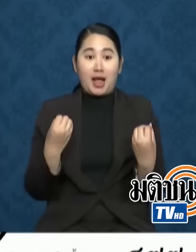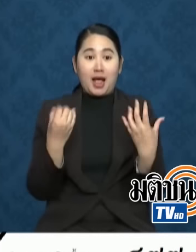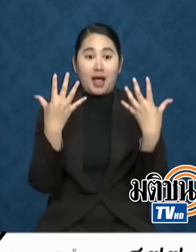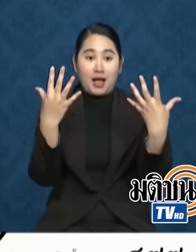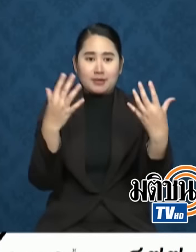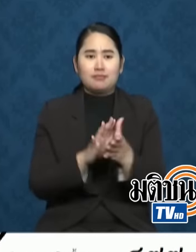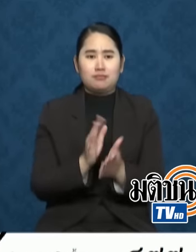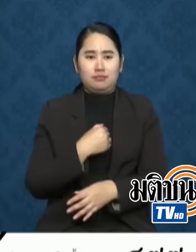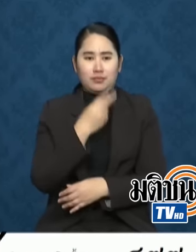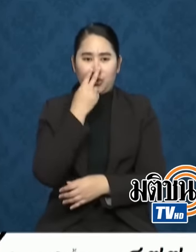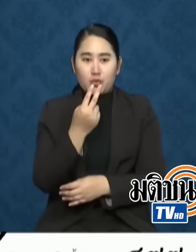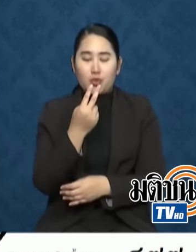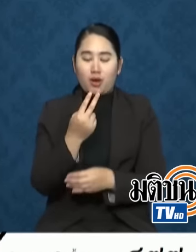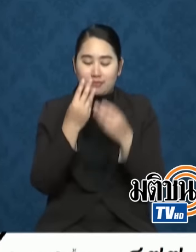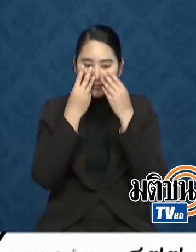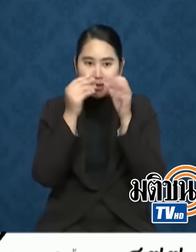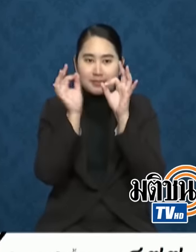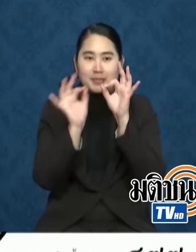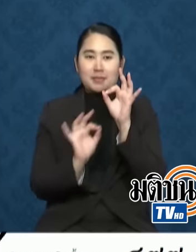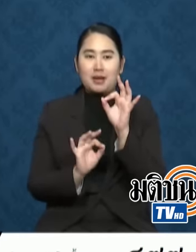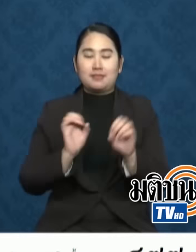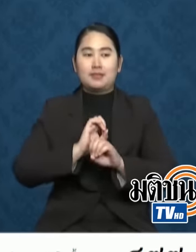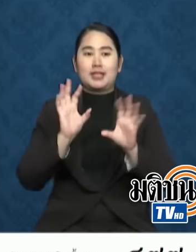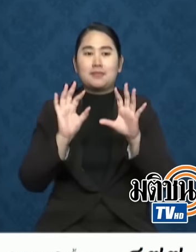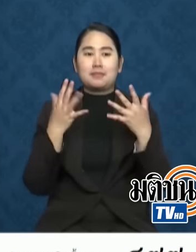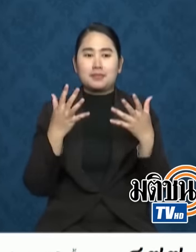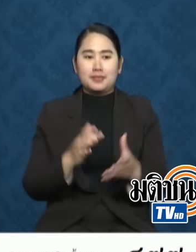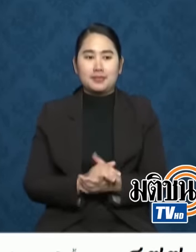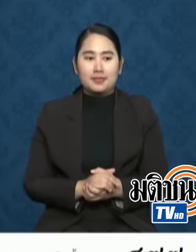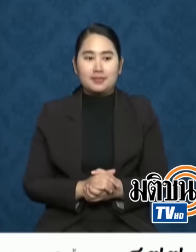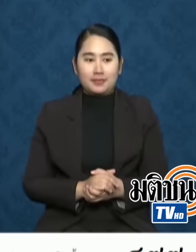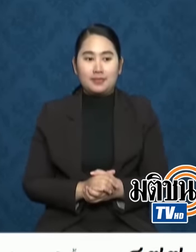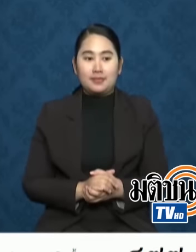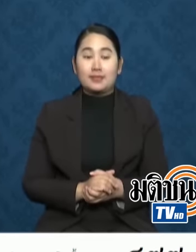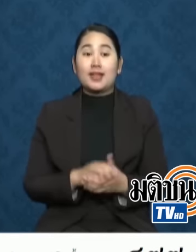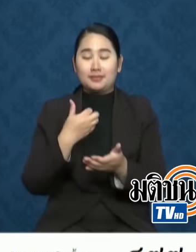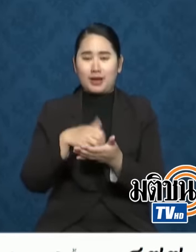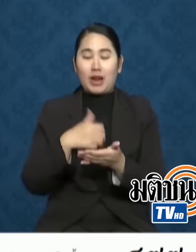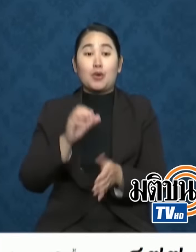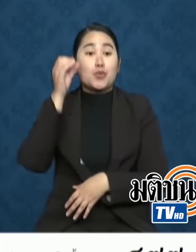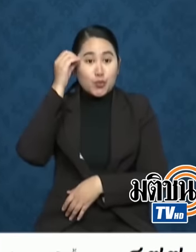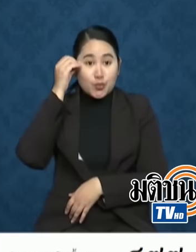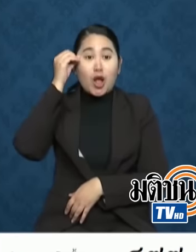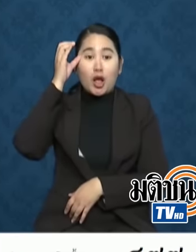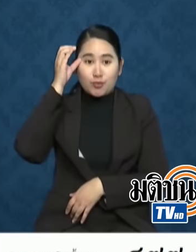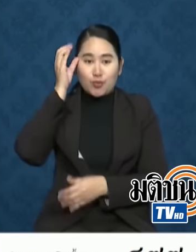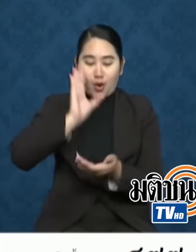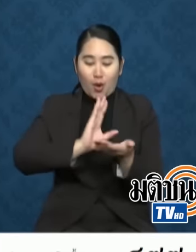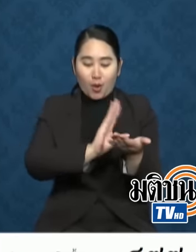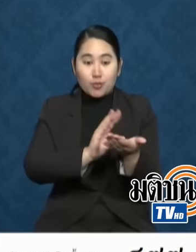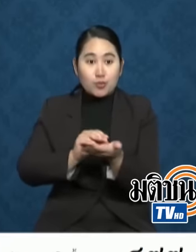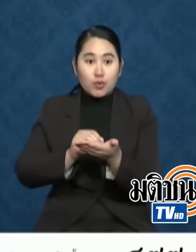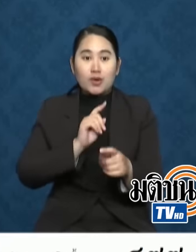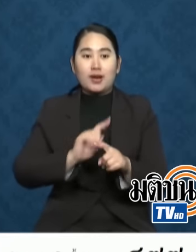ที่เพิ่มสูงขึ้นแต่ยังไม่เห็นรายละเอียดที่อะไรที่ชัดเจนเลยทั้งที่เรามีความรู้มีข้อมูลหมดย